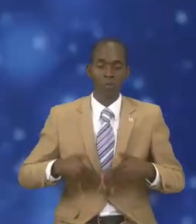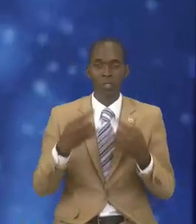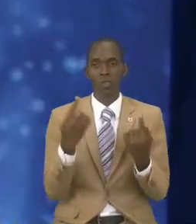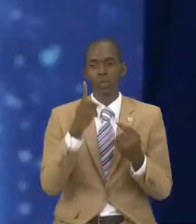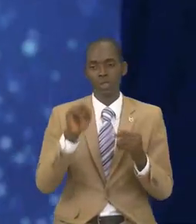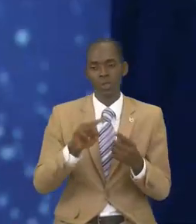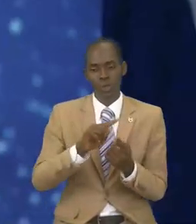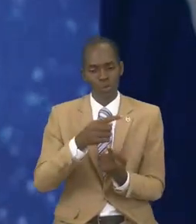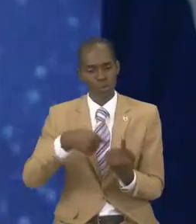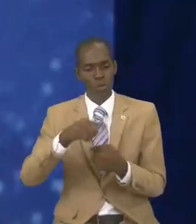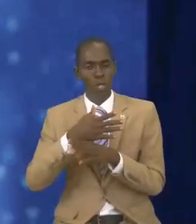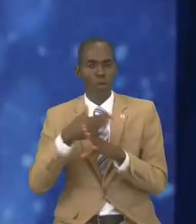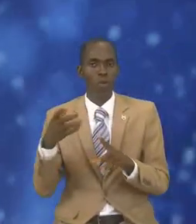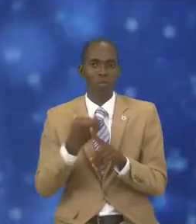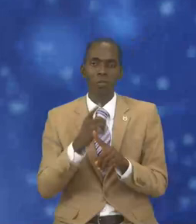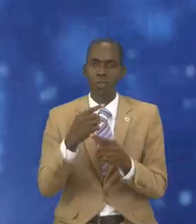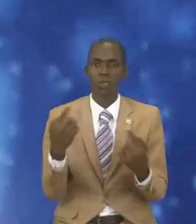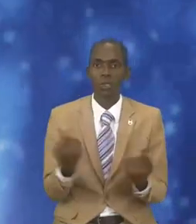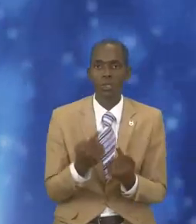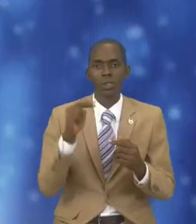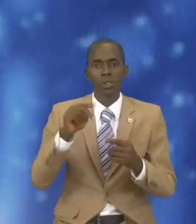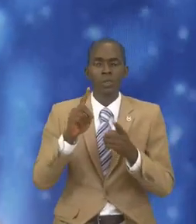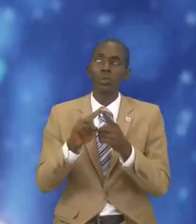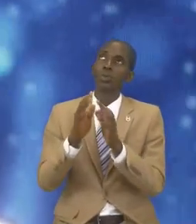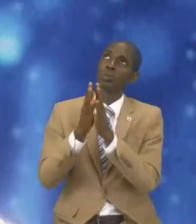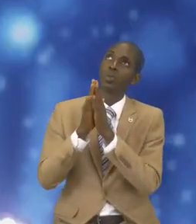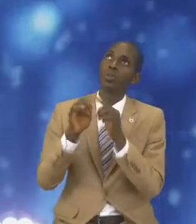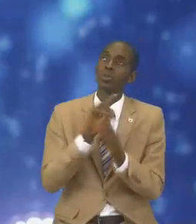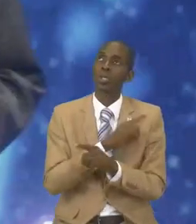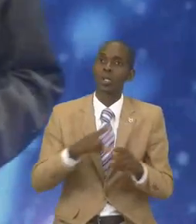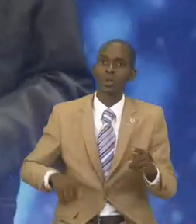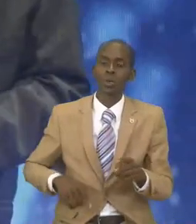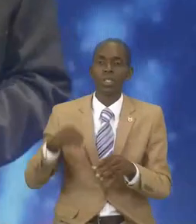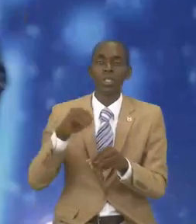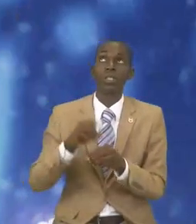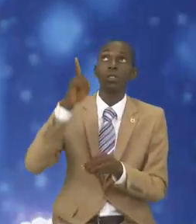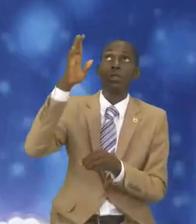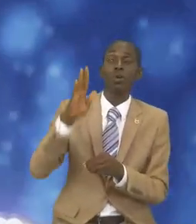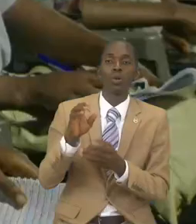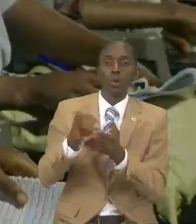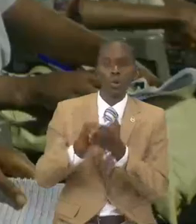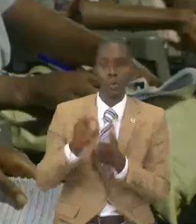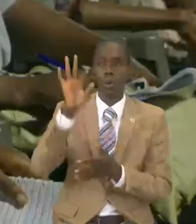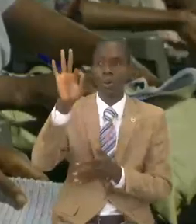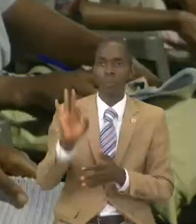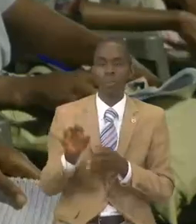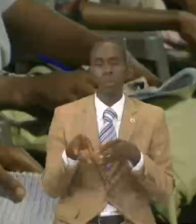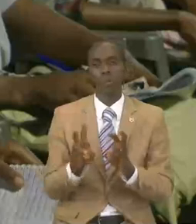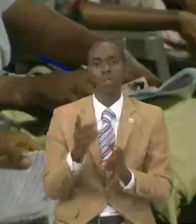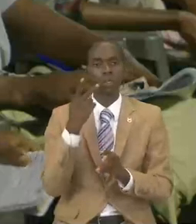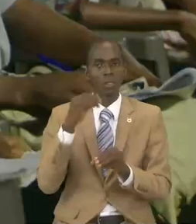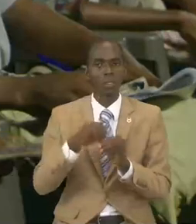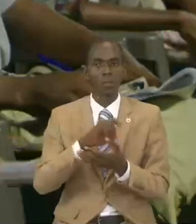de tes péchés. Et tu dois chercher la face du Seigneur de la manière établie par Dieu. Verset